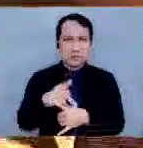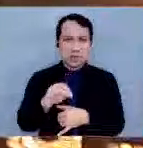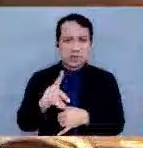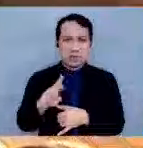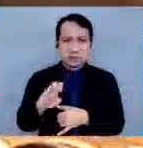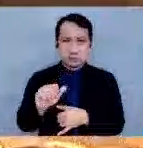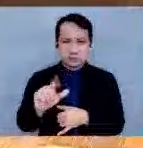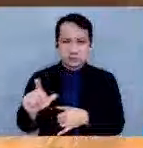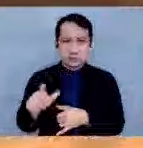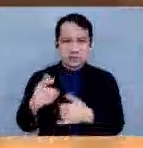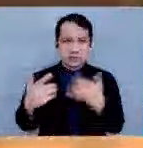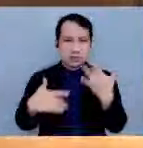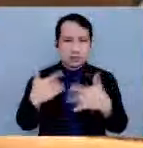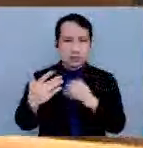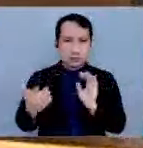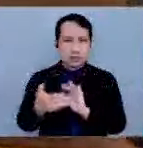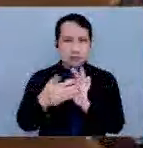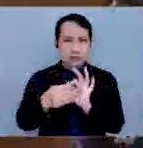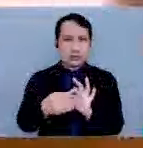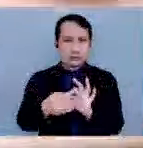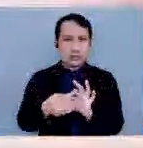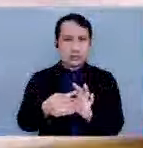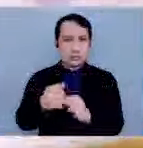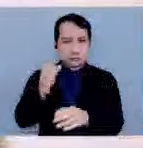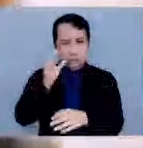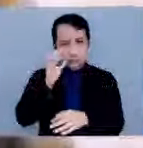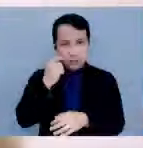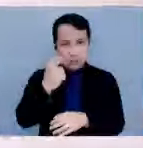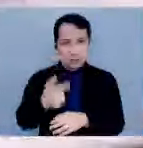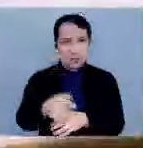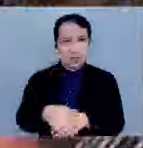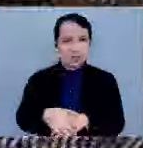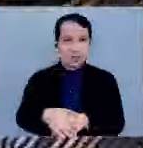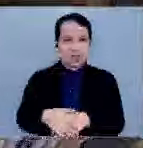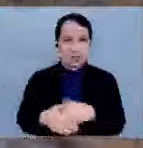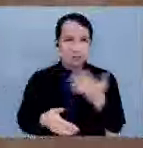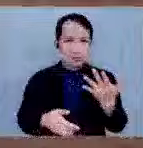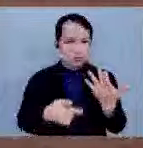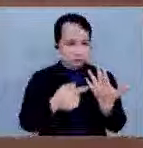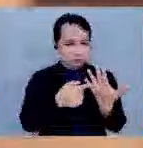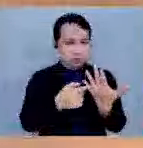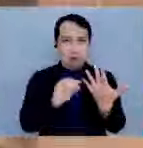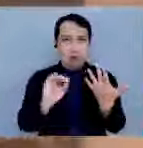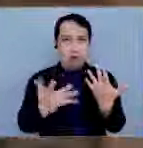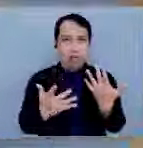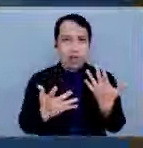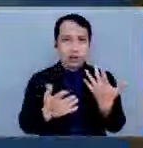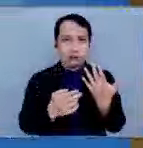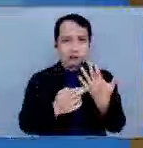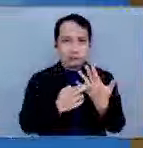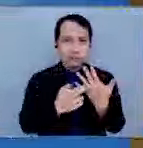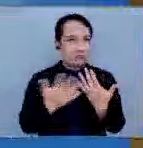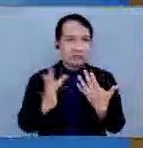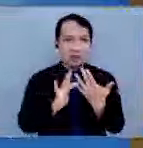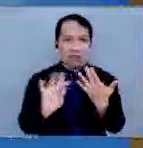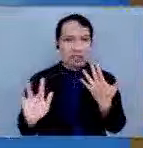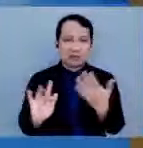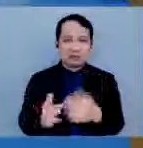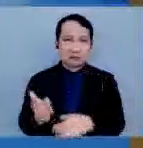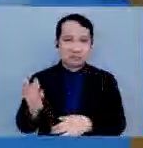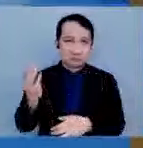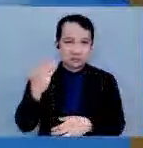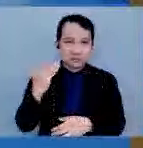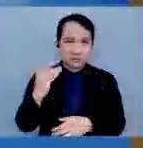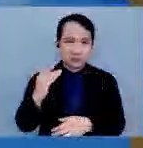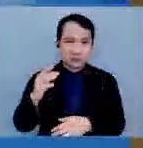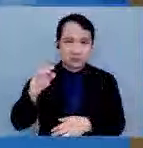at masayang humarap sa press si Catriona Gray. Pero kapansin-pansin ang hindi niya pagsuot ng engagement ring. Nitong Linggo at